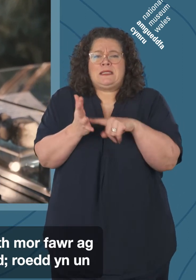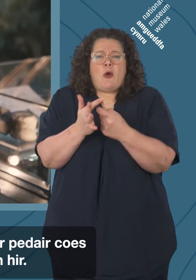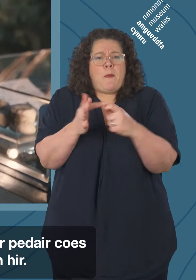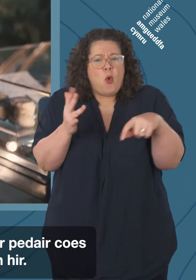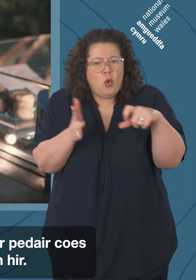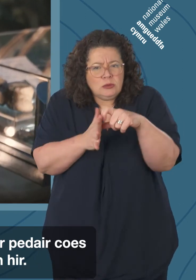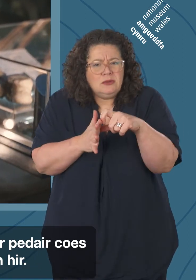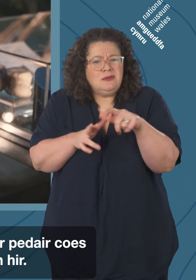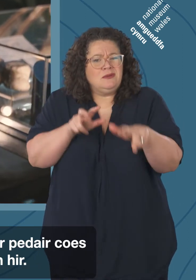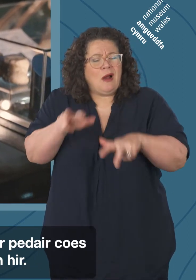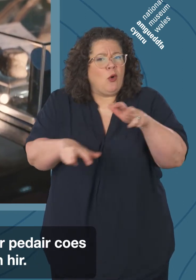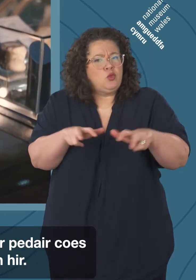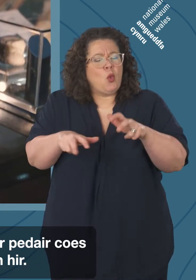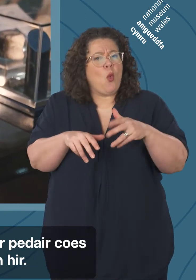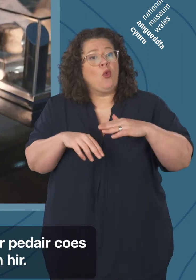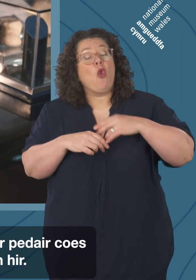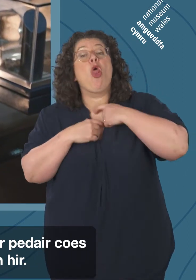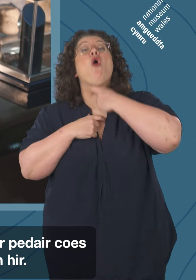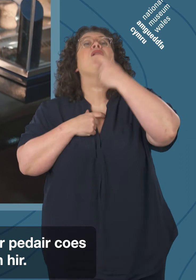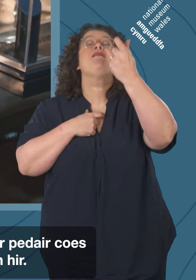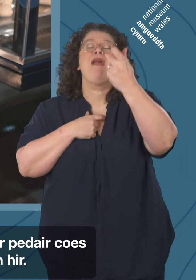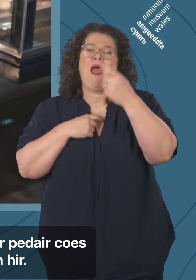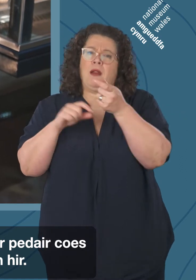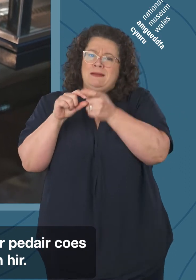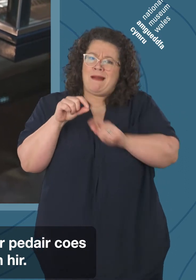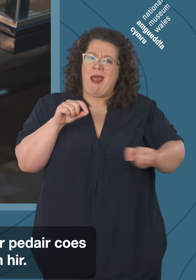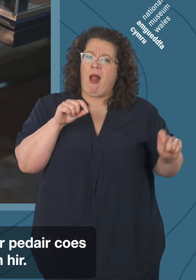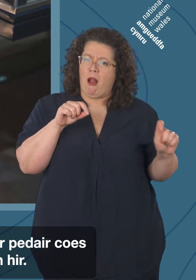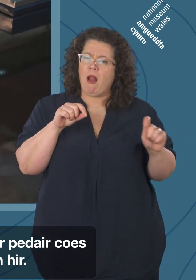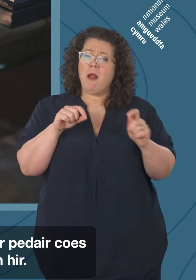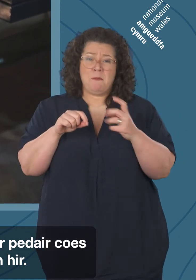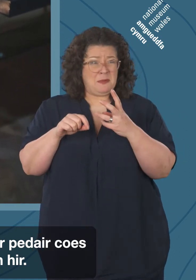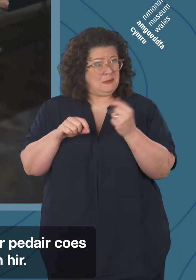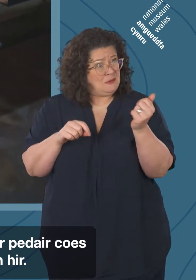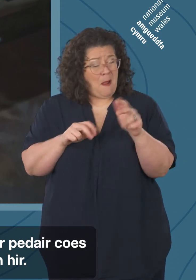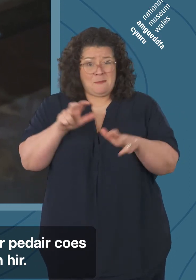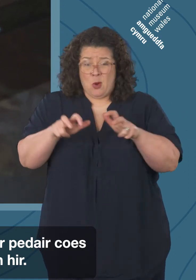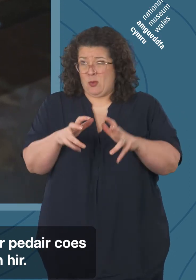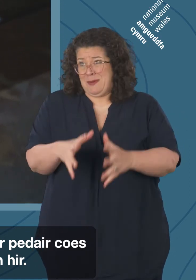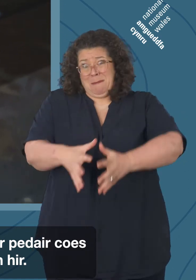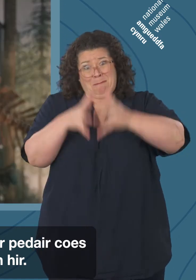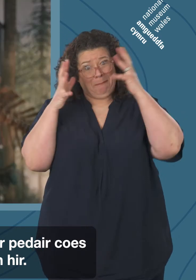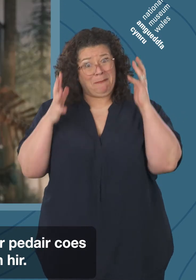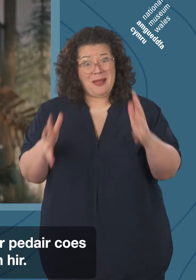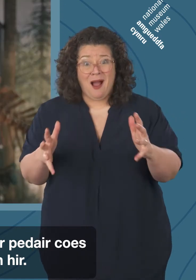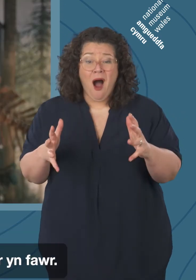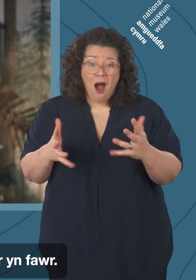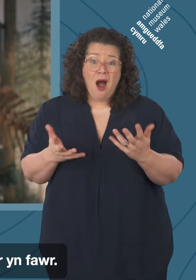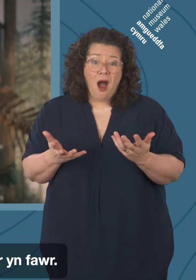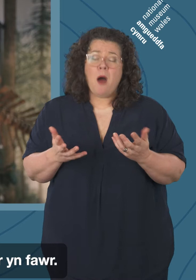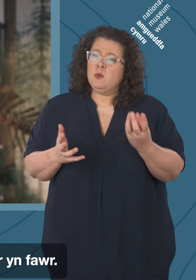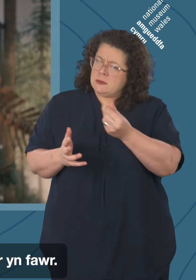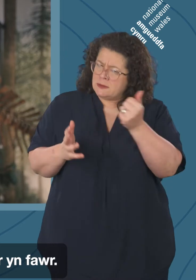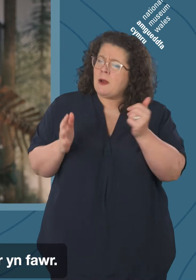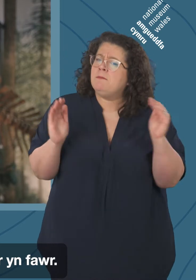Roedd yn un o'r ddainosauriad sorypod mawr, pedair cois, gyd o gwf a cynnffan hir. Ond nid